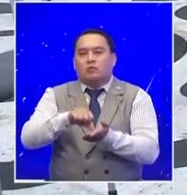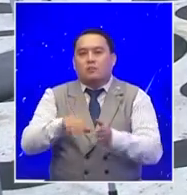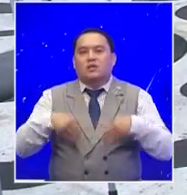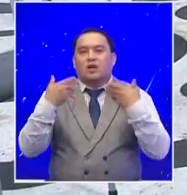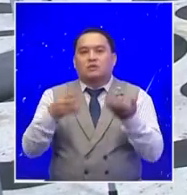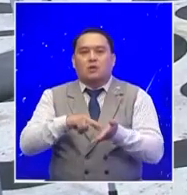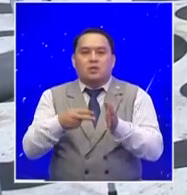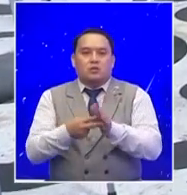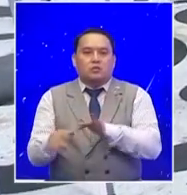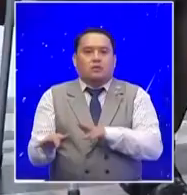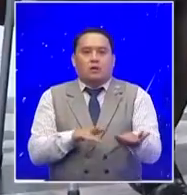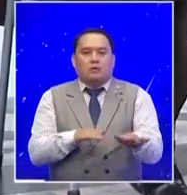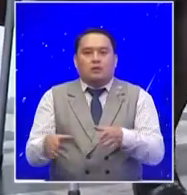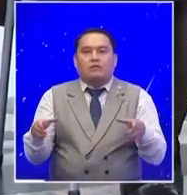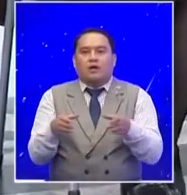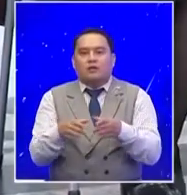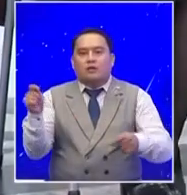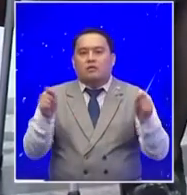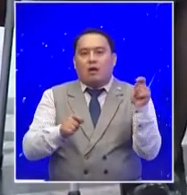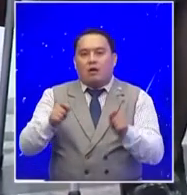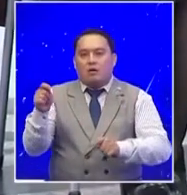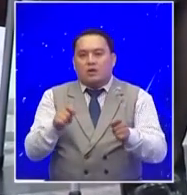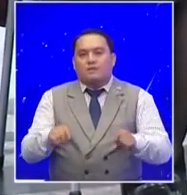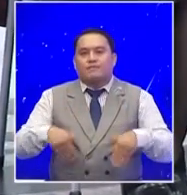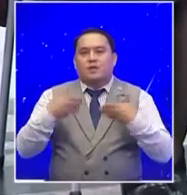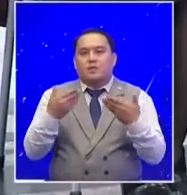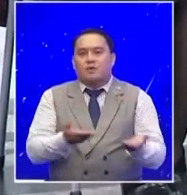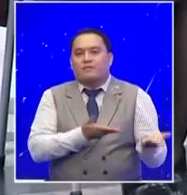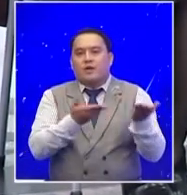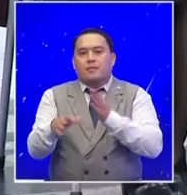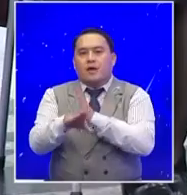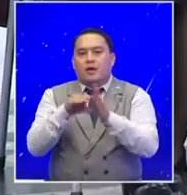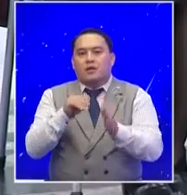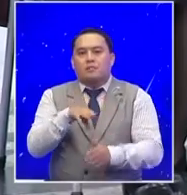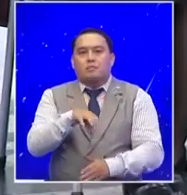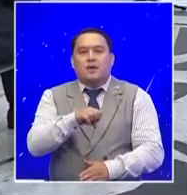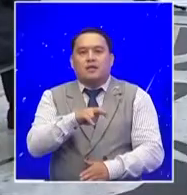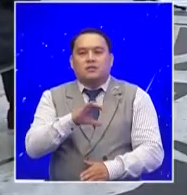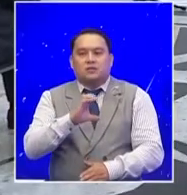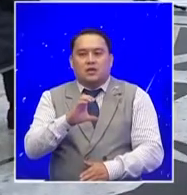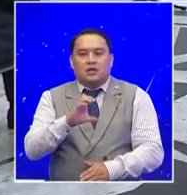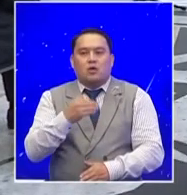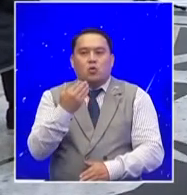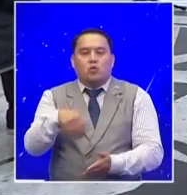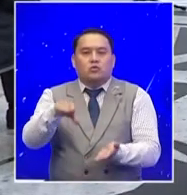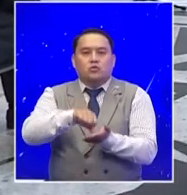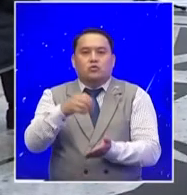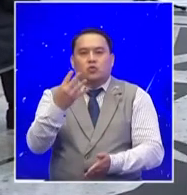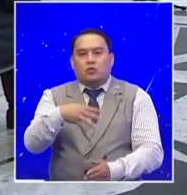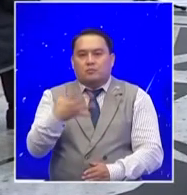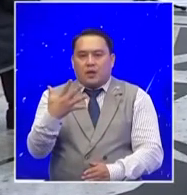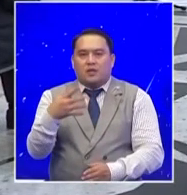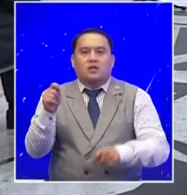презентацией запланированной деятельности кандидатов, делегатами конференции был выбран Мэлс Толепергенов. В голосовании участвовали 45